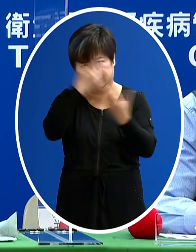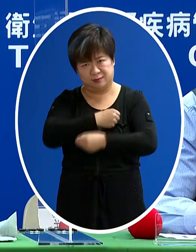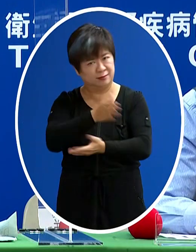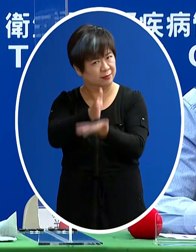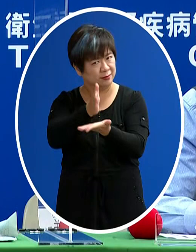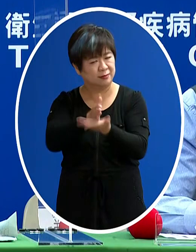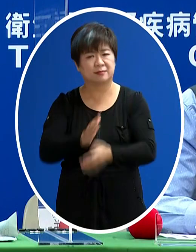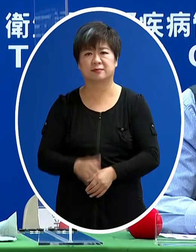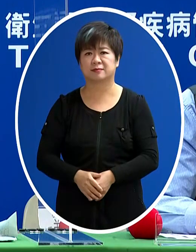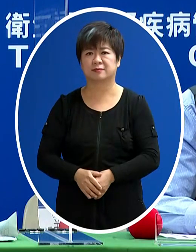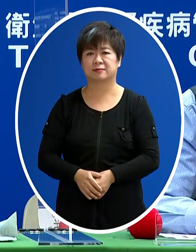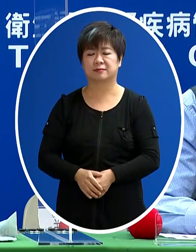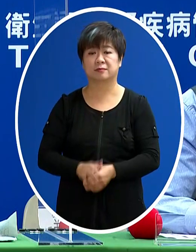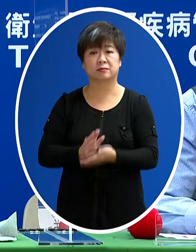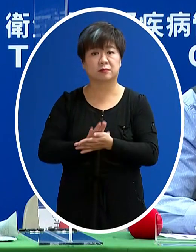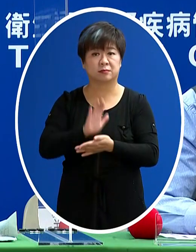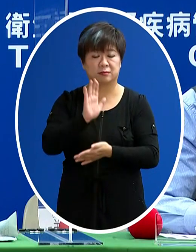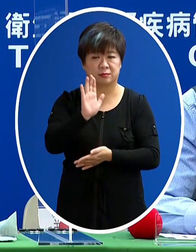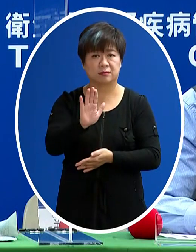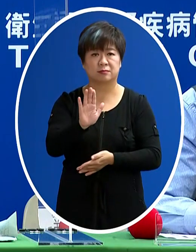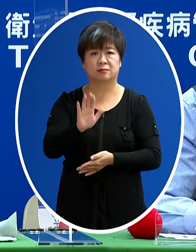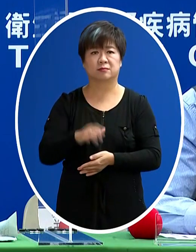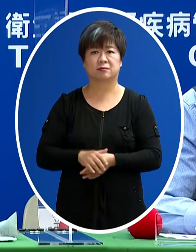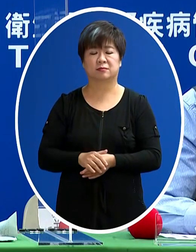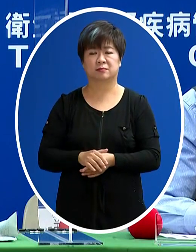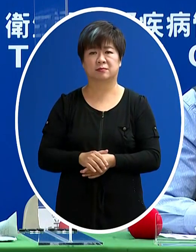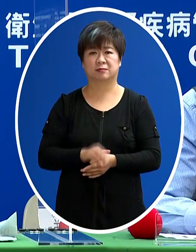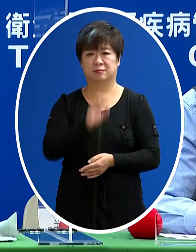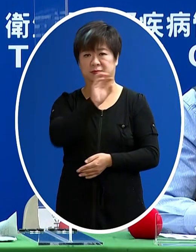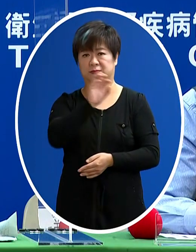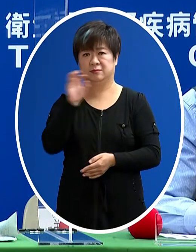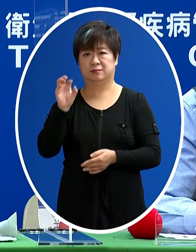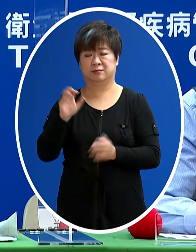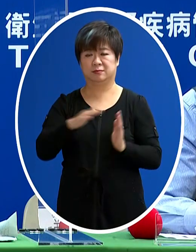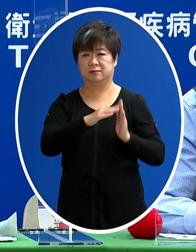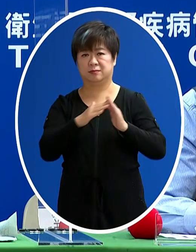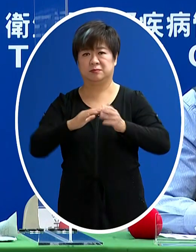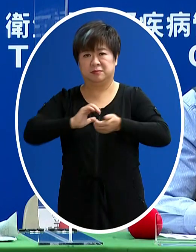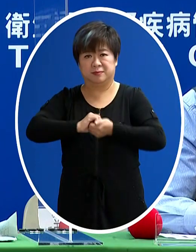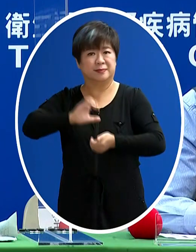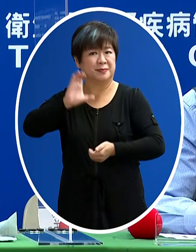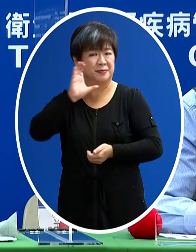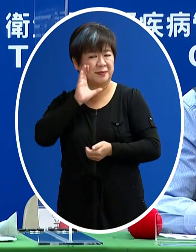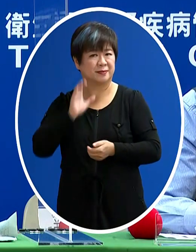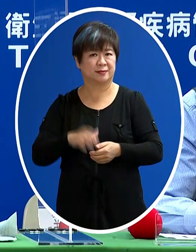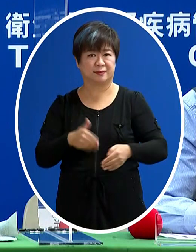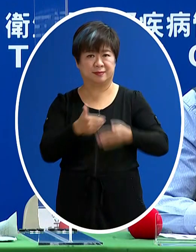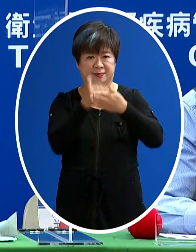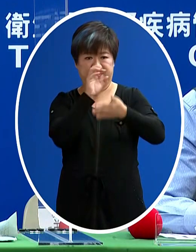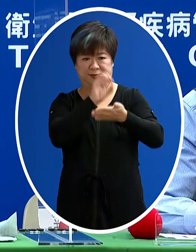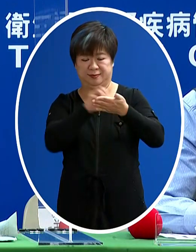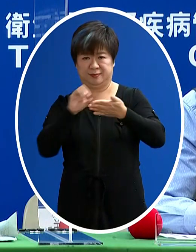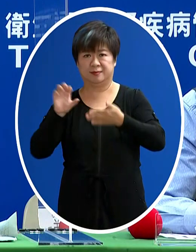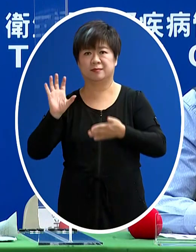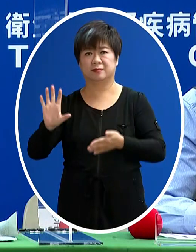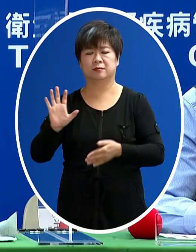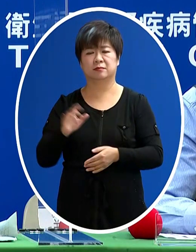情况哈。那甚至于到后来。有这复必泰有它的一个相关的一些简体字，我